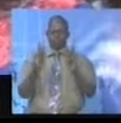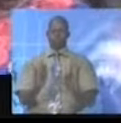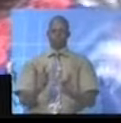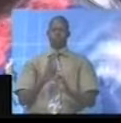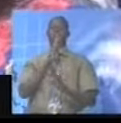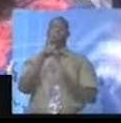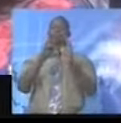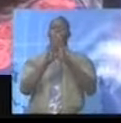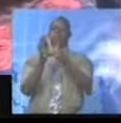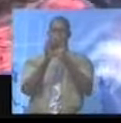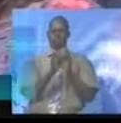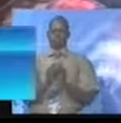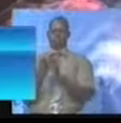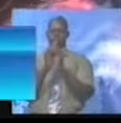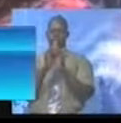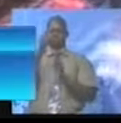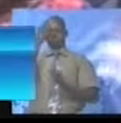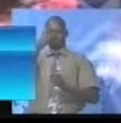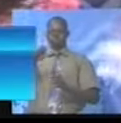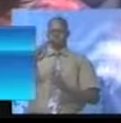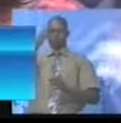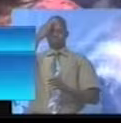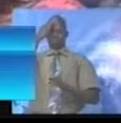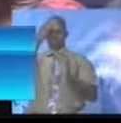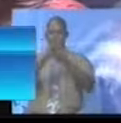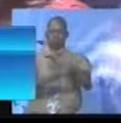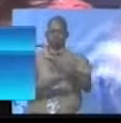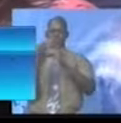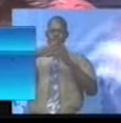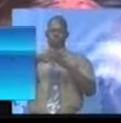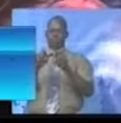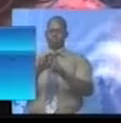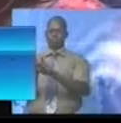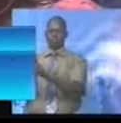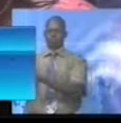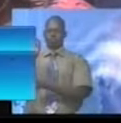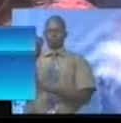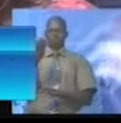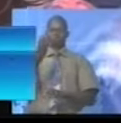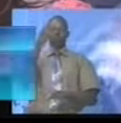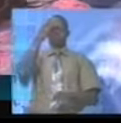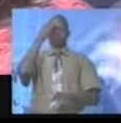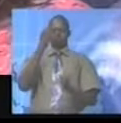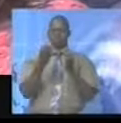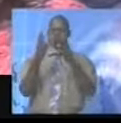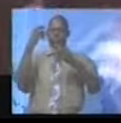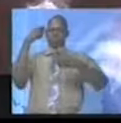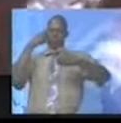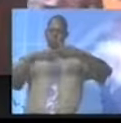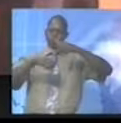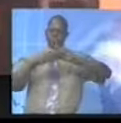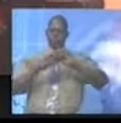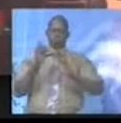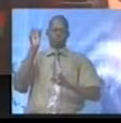vraiment être un rassembleur. Parce que vous savez que Puitenga, dans sa diversité, connaît beaucoup de difficultés.